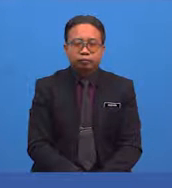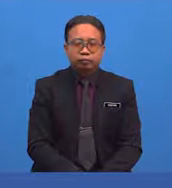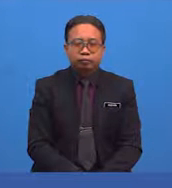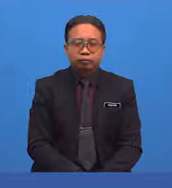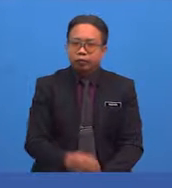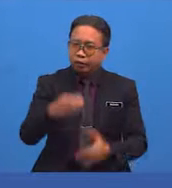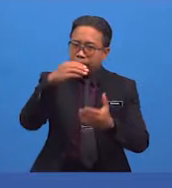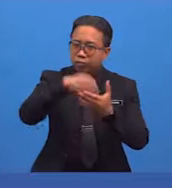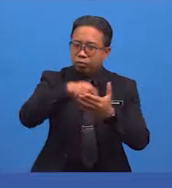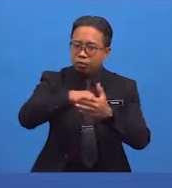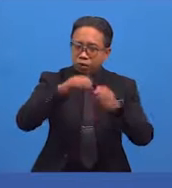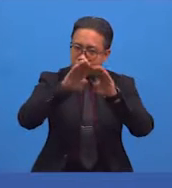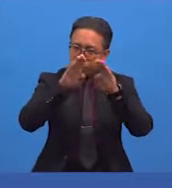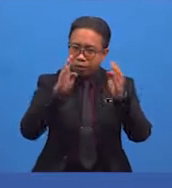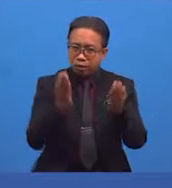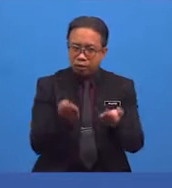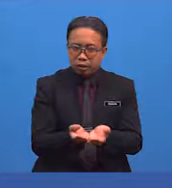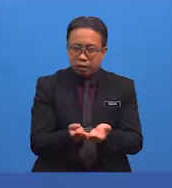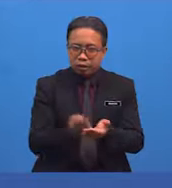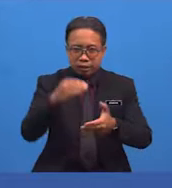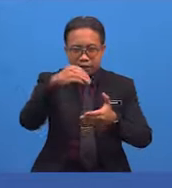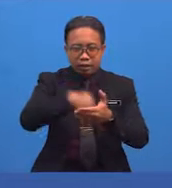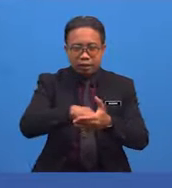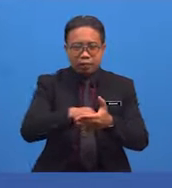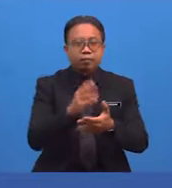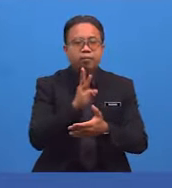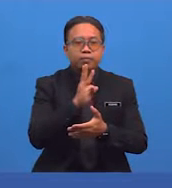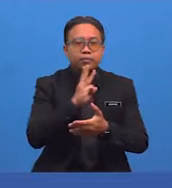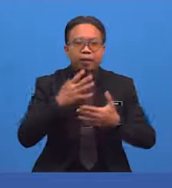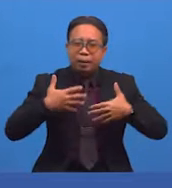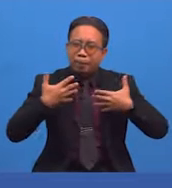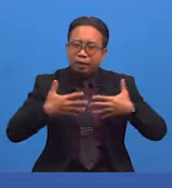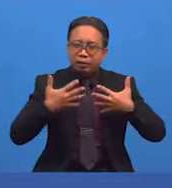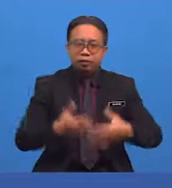dengan memasukkan bola pingpong ini ke dalam air panas.